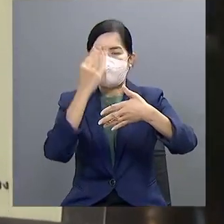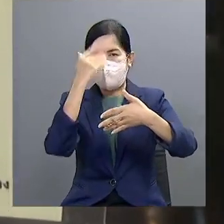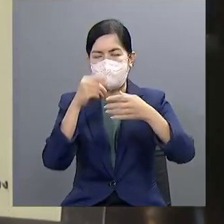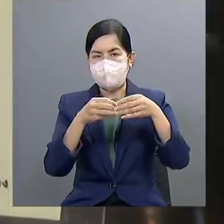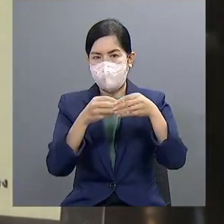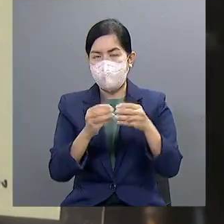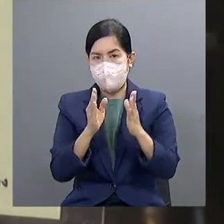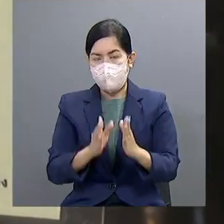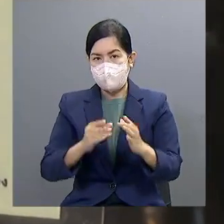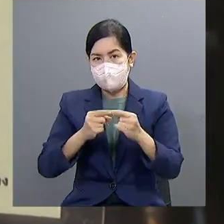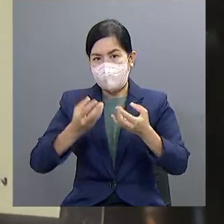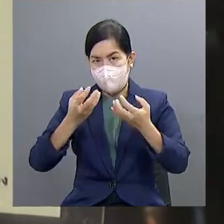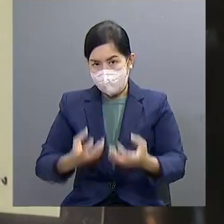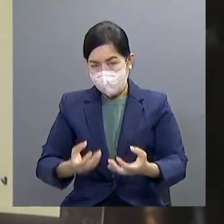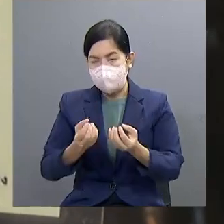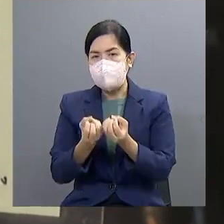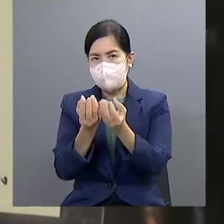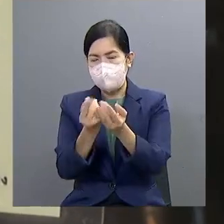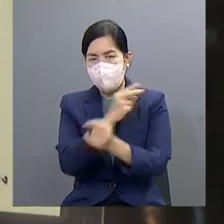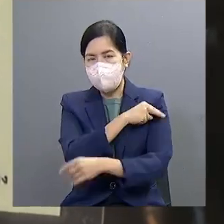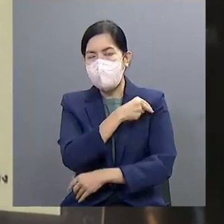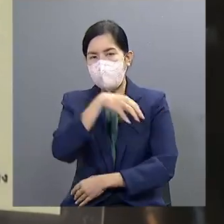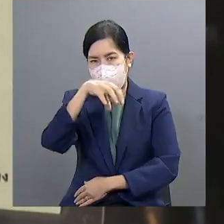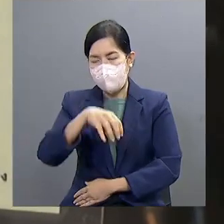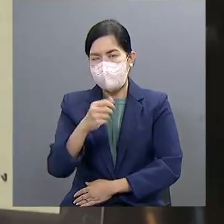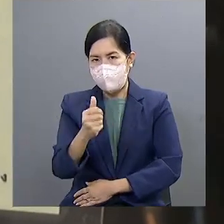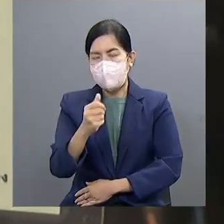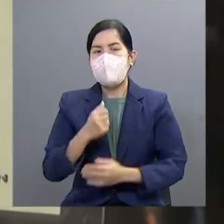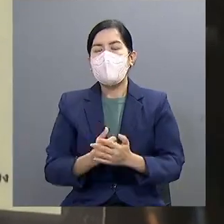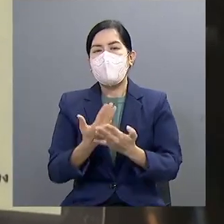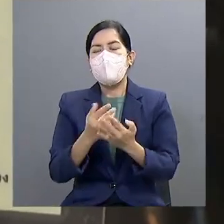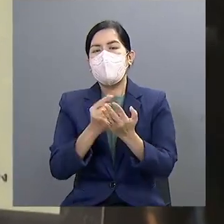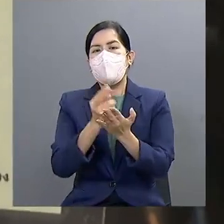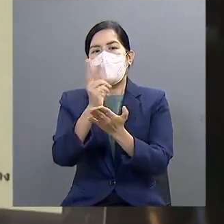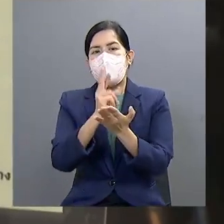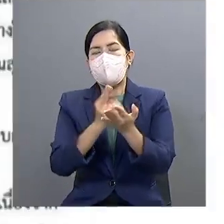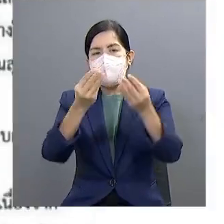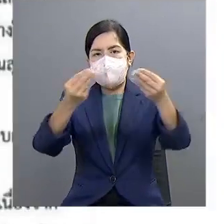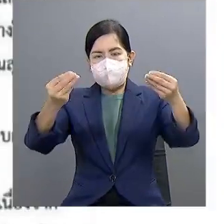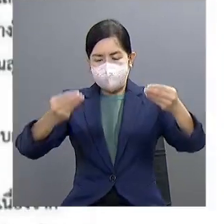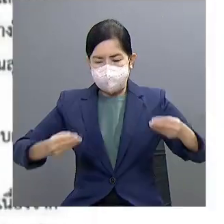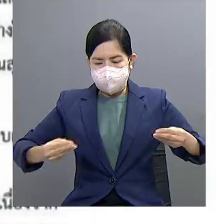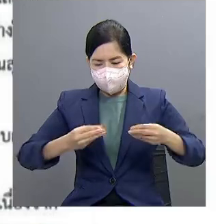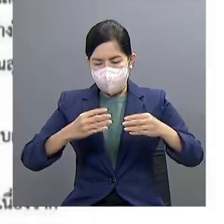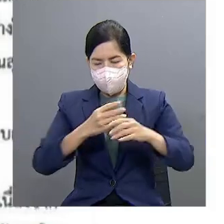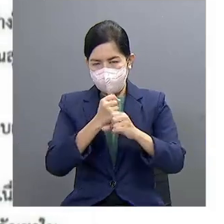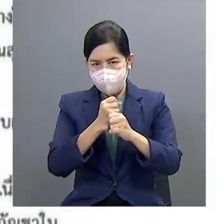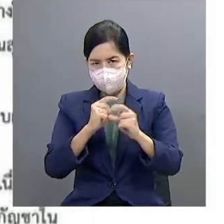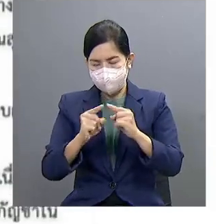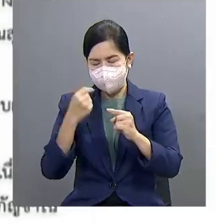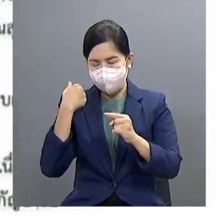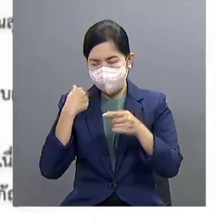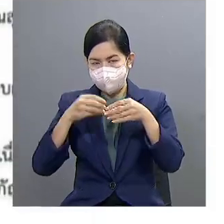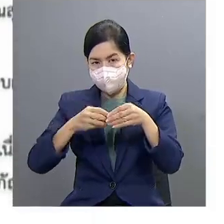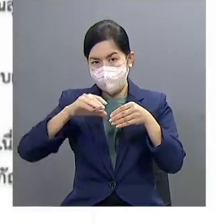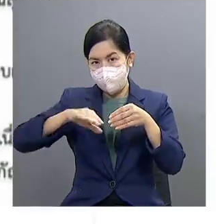เข้าสู่โรงพยาบาลแล้วก็ปรากฏออกมาเป็นรายงานแต่คงจะมีคนอีกจำนวนไม่น้อยมีเด็กอีกจำนวนมากที่อา